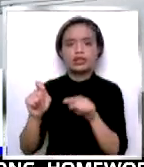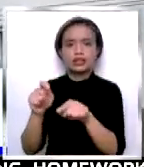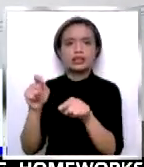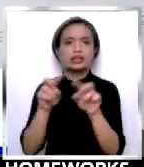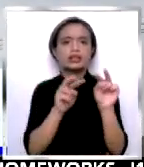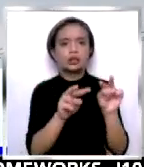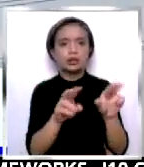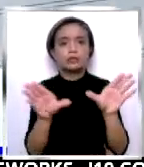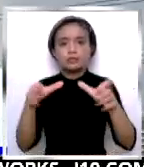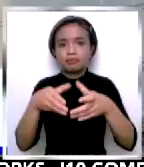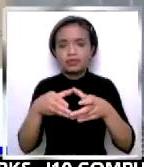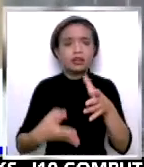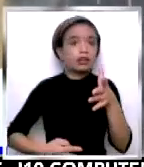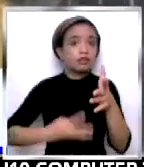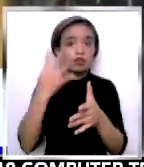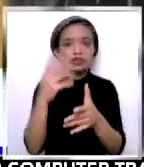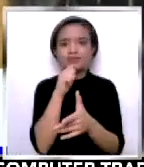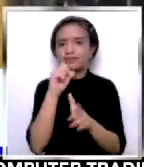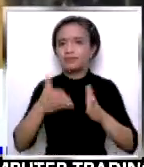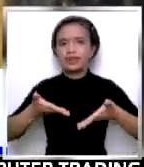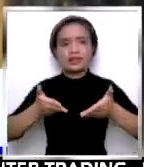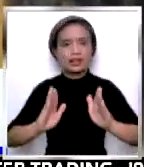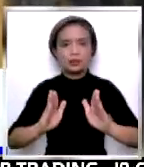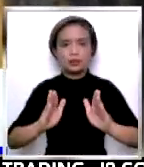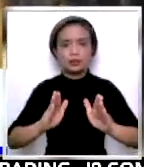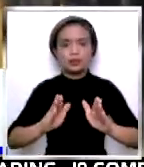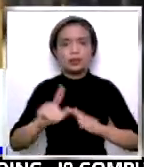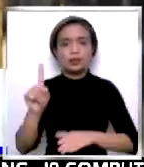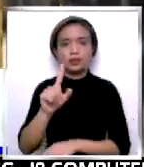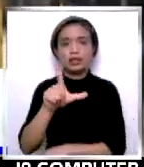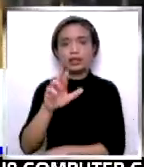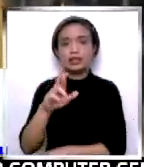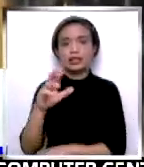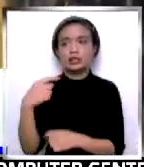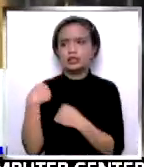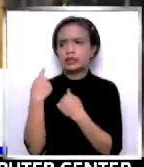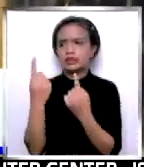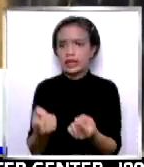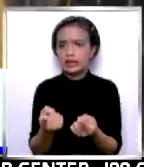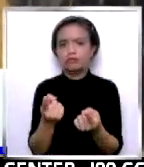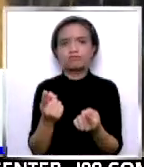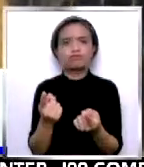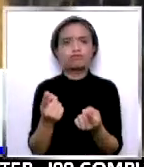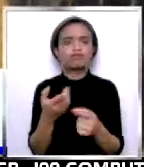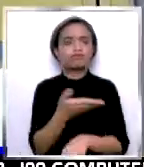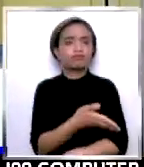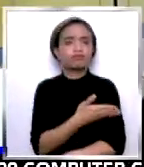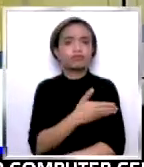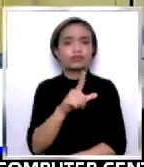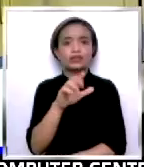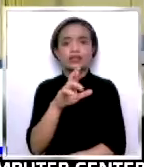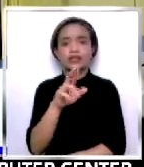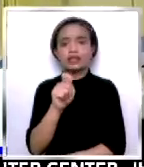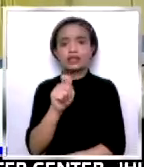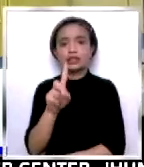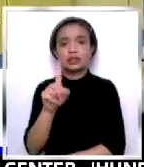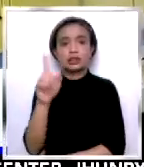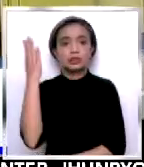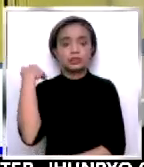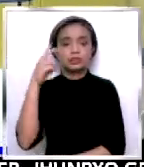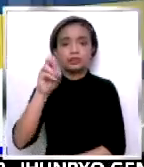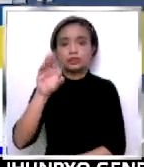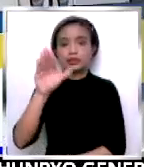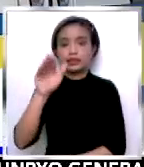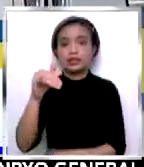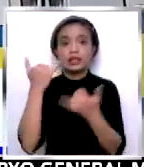hindi napayagan ang petisyon ng LRMC simula nang i-operate nila ang LRT 1 noong 2015. May nakasampa na